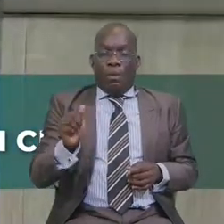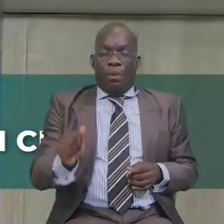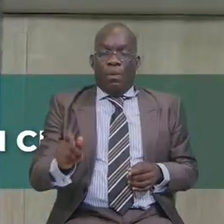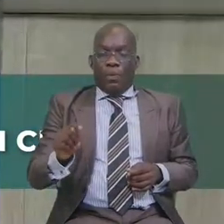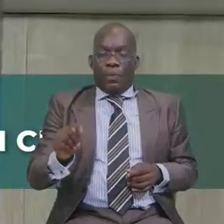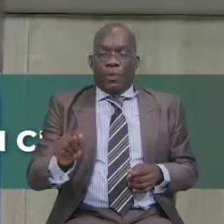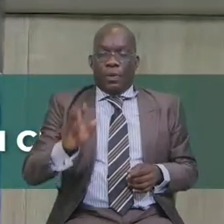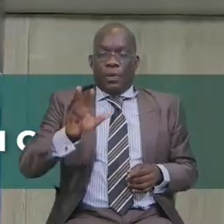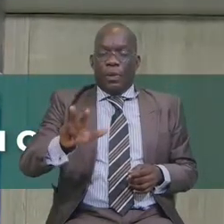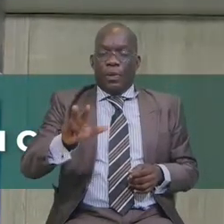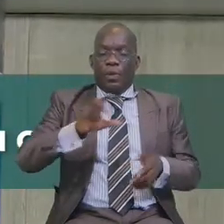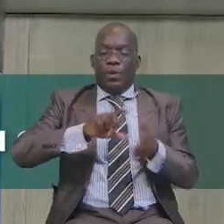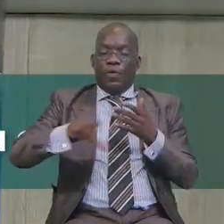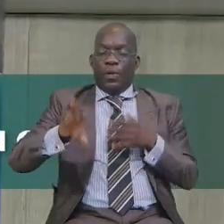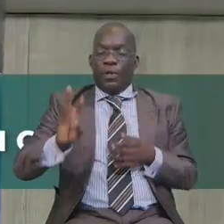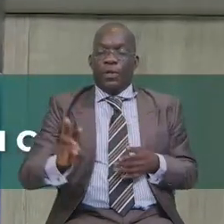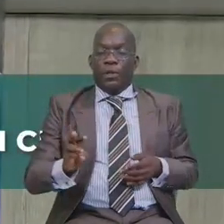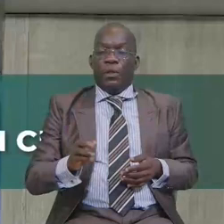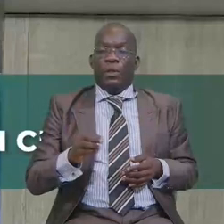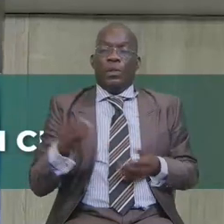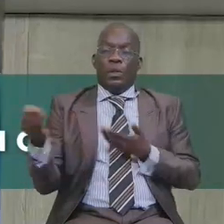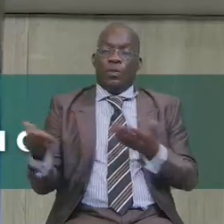Matthieu 3, 8.